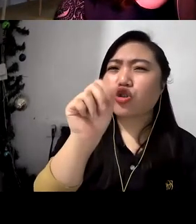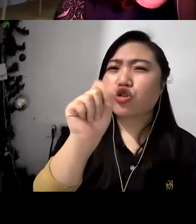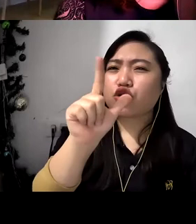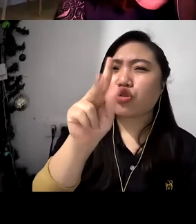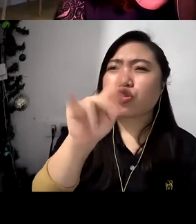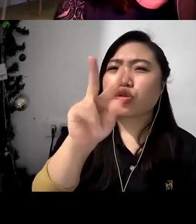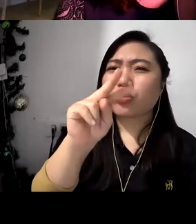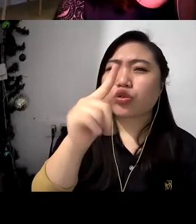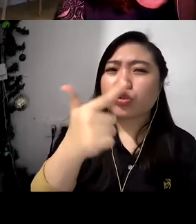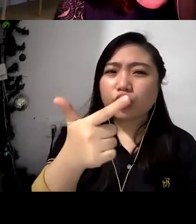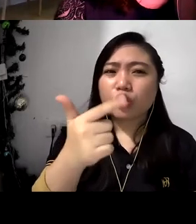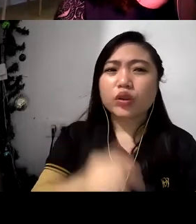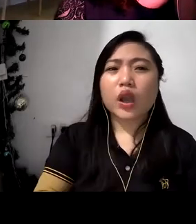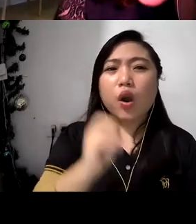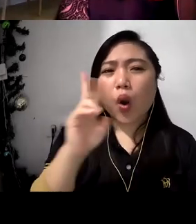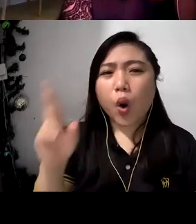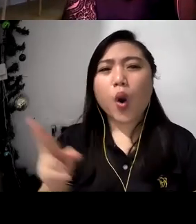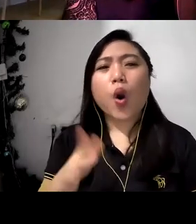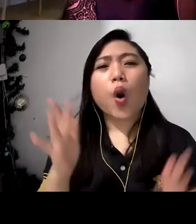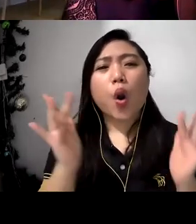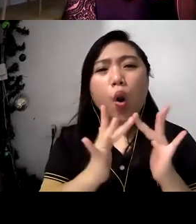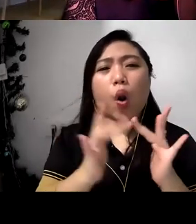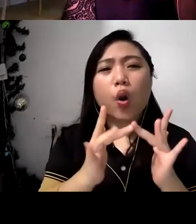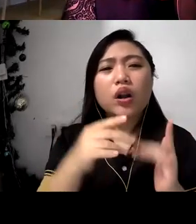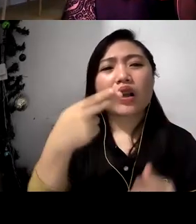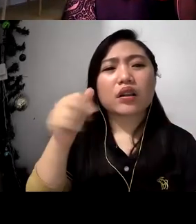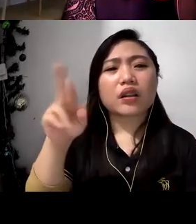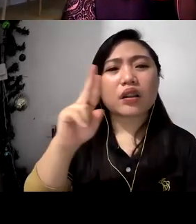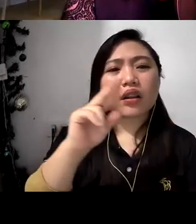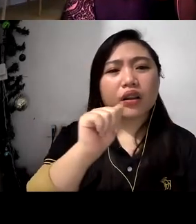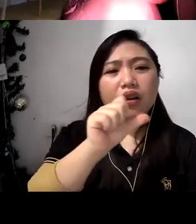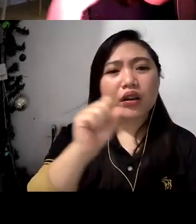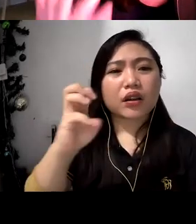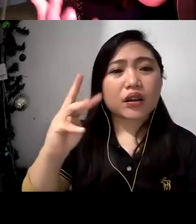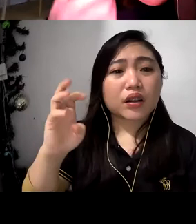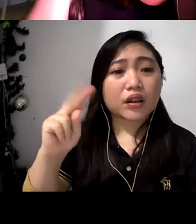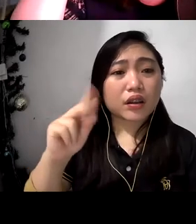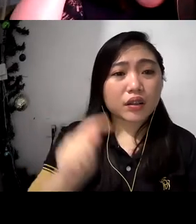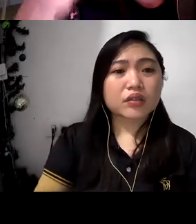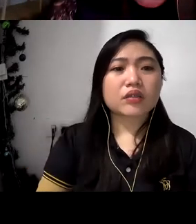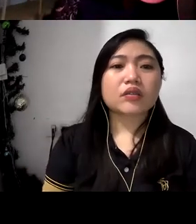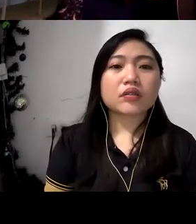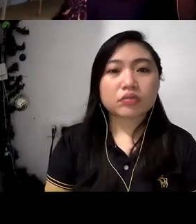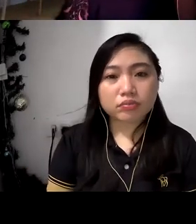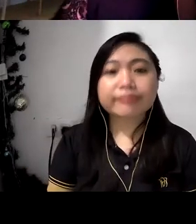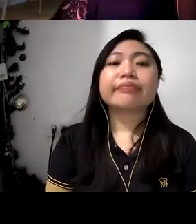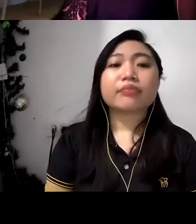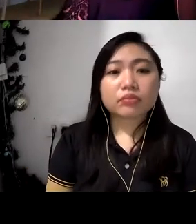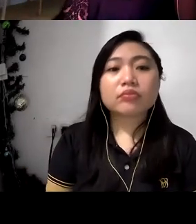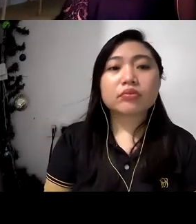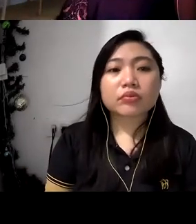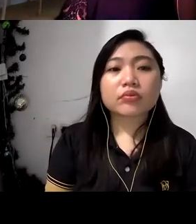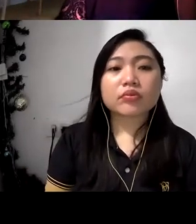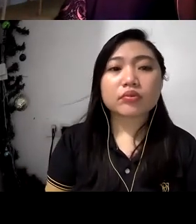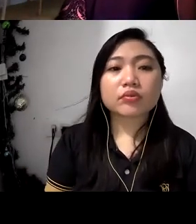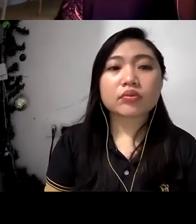gender-based online harassment? Indecent exposure, nangyari na rin po ba yan sa inyong karanasan, sa inyong nalalaman sa pagtatrabaho